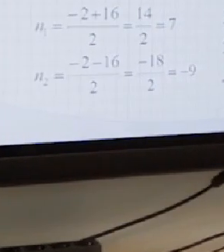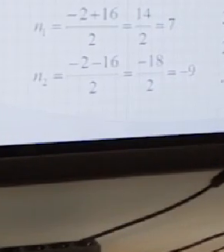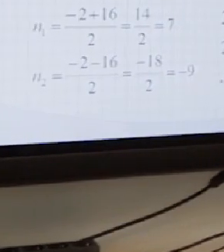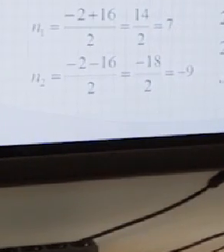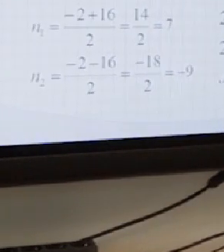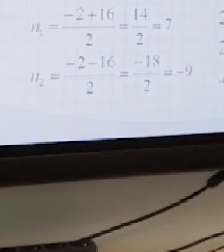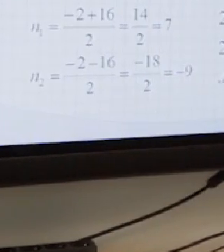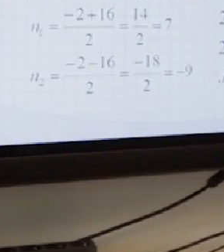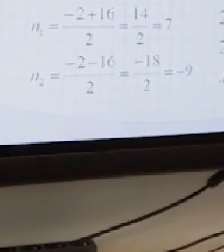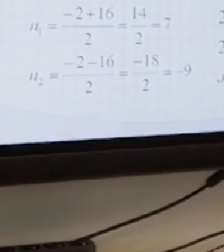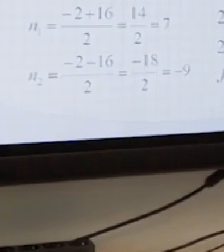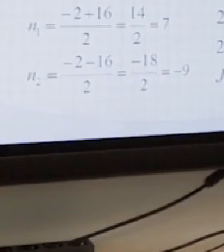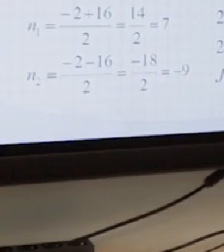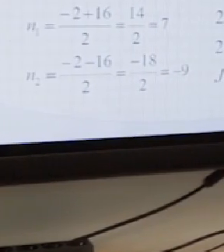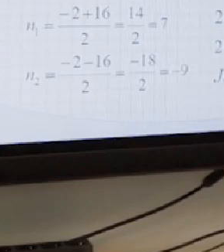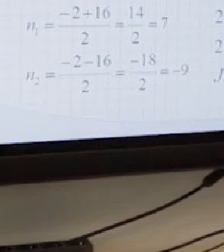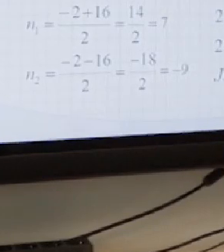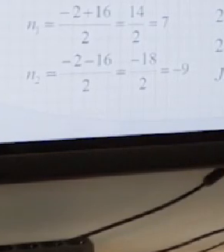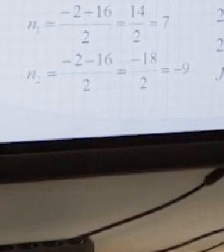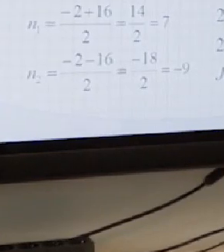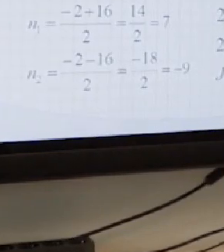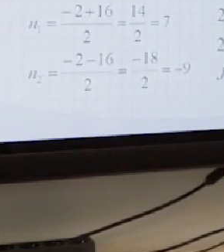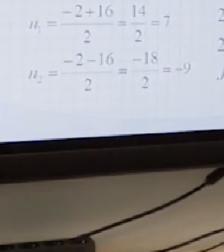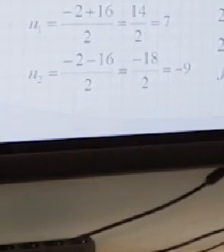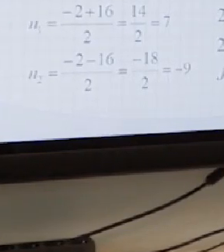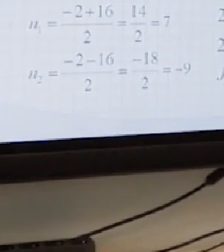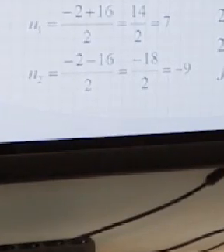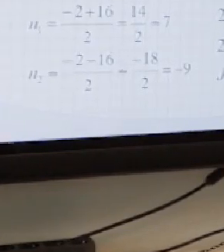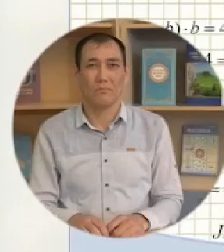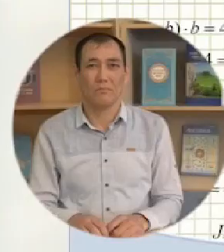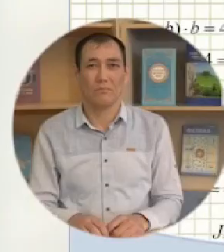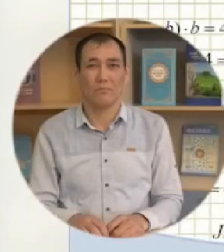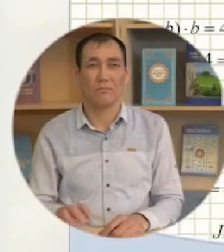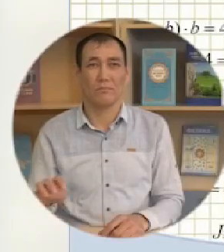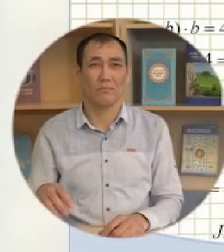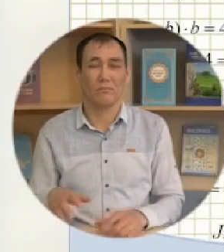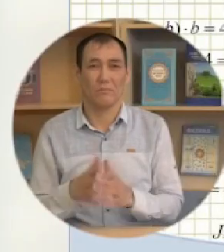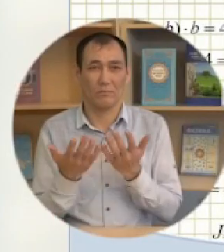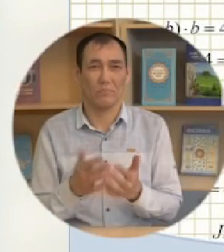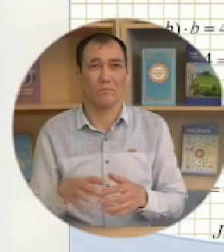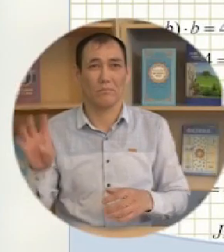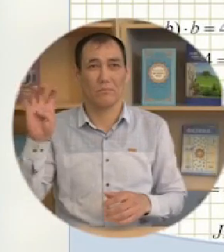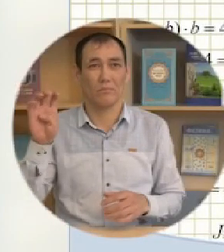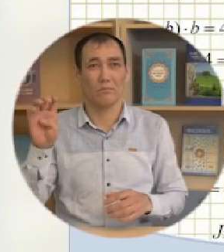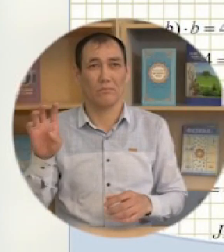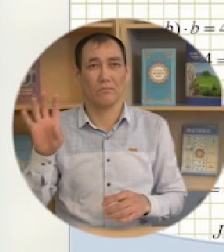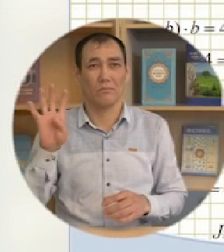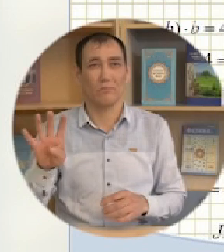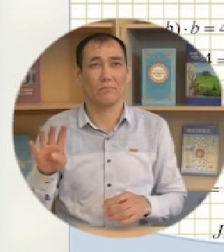келген тақ салларымыз біздерде 15 һәм 17. Кітабымыздағы 404-ші